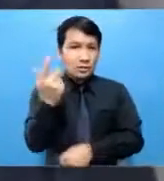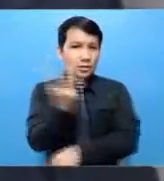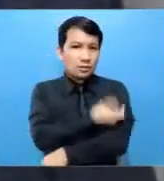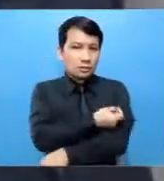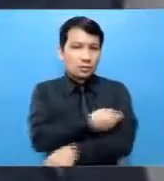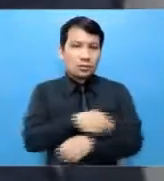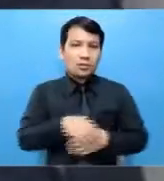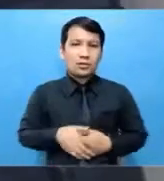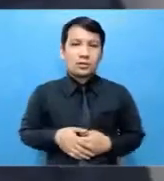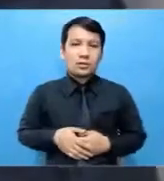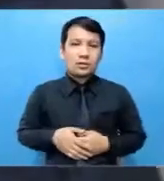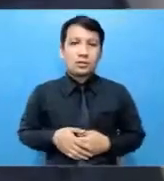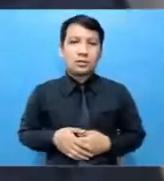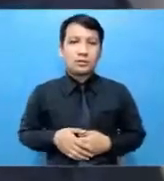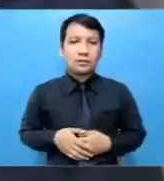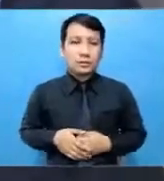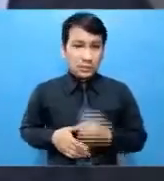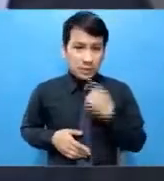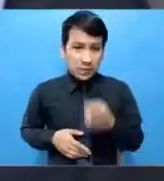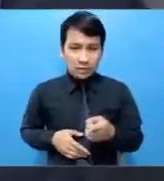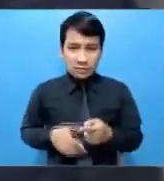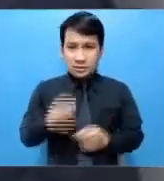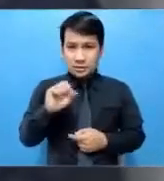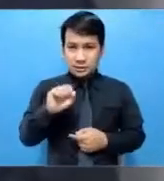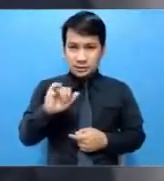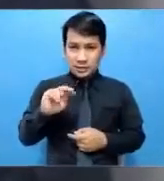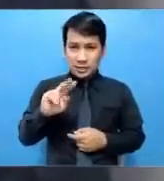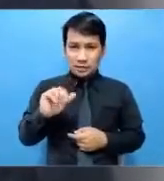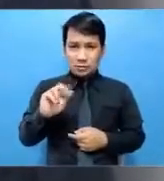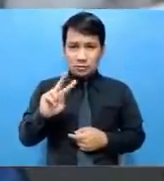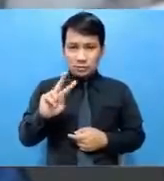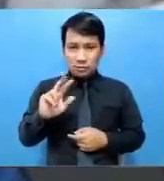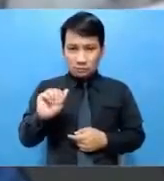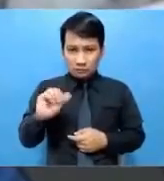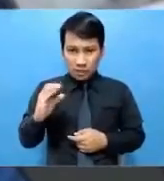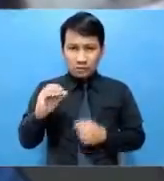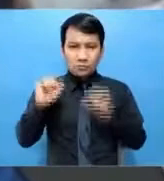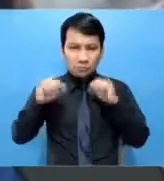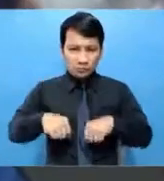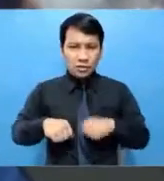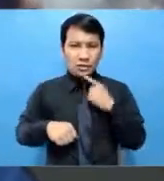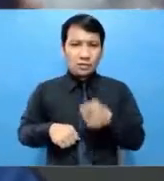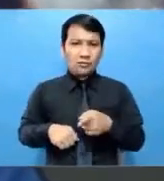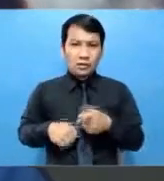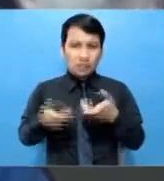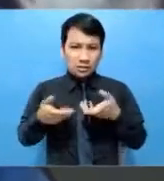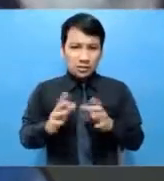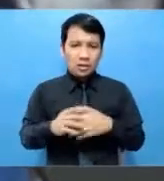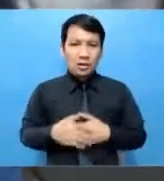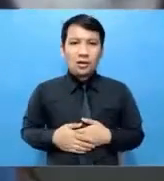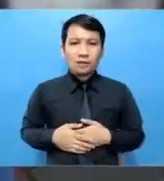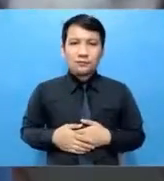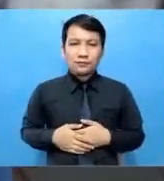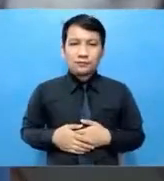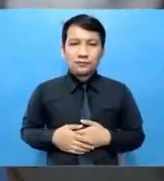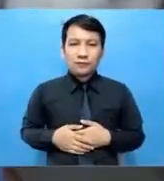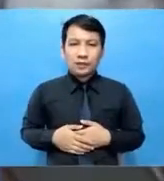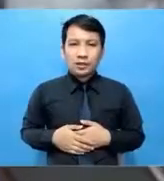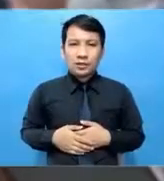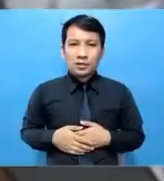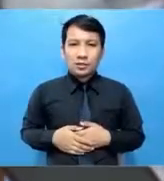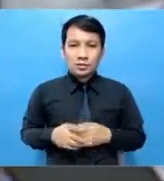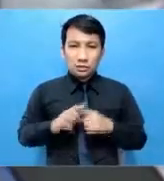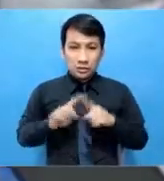sinabi naman na yung sign of pwede na sa seniors, mayroon na naman ang kukuha si COVID. Kaya nung